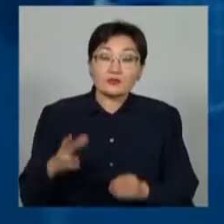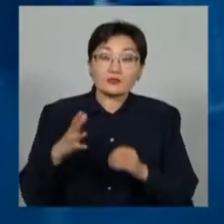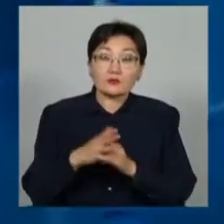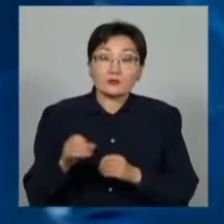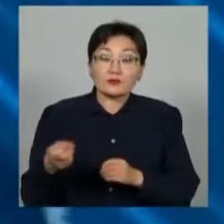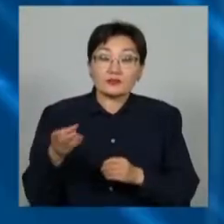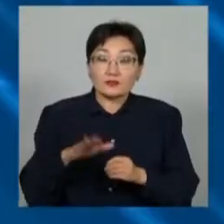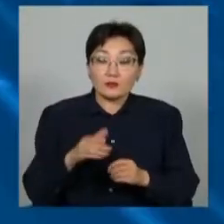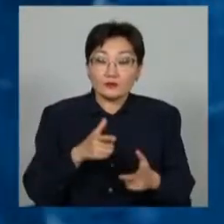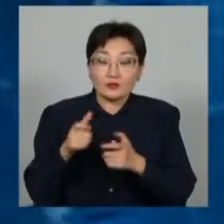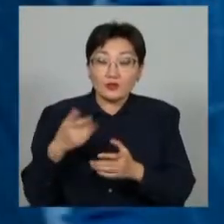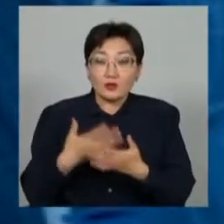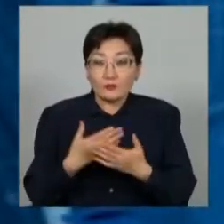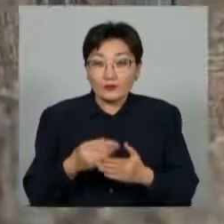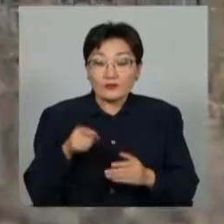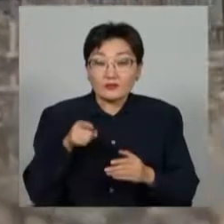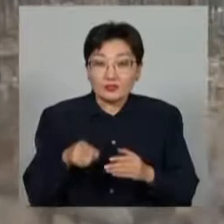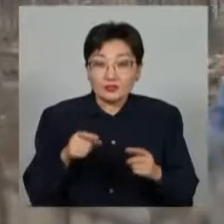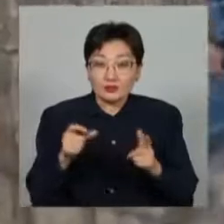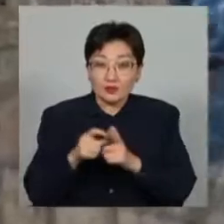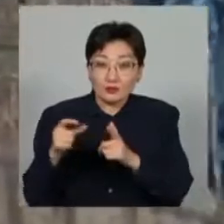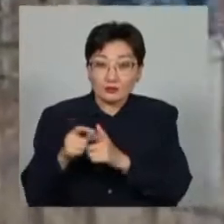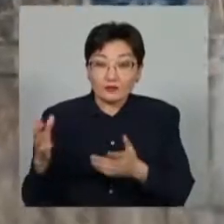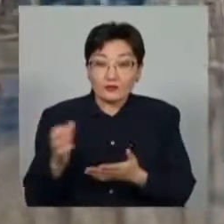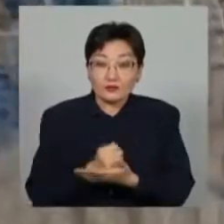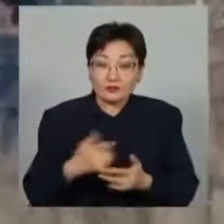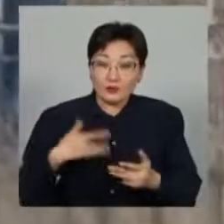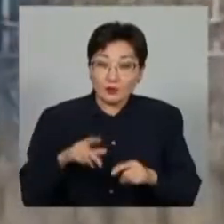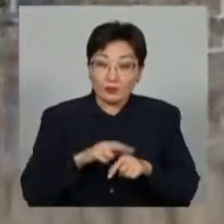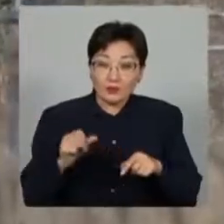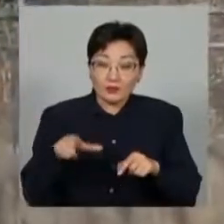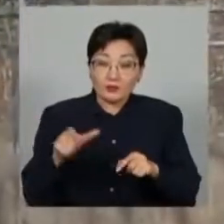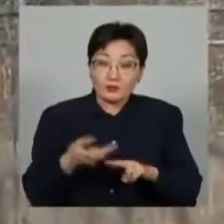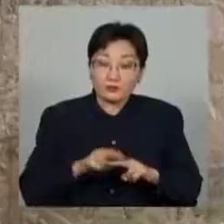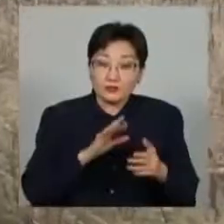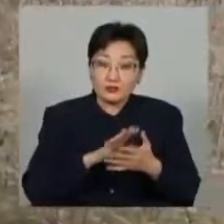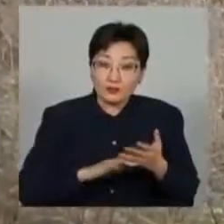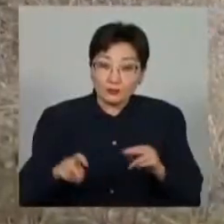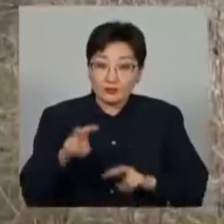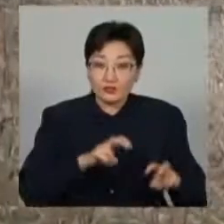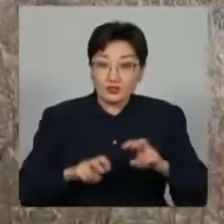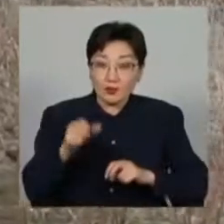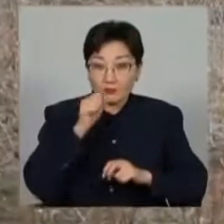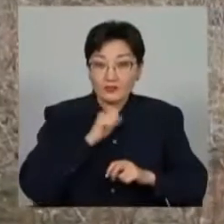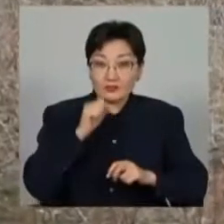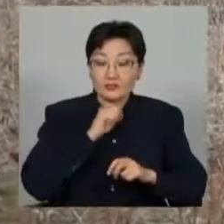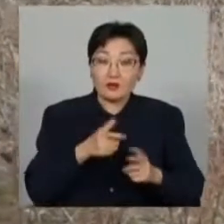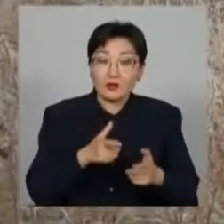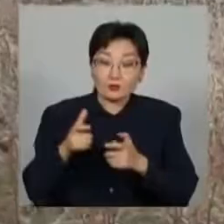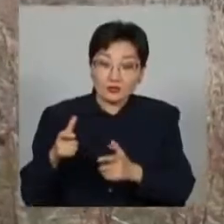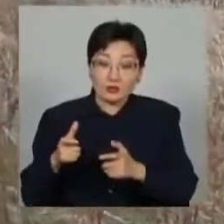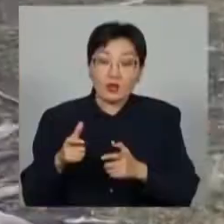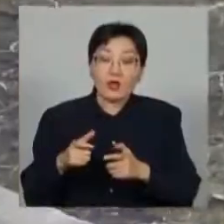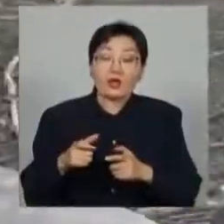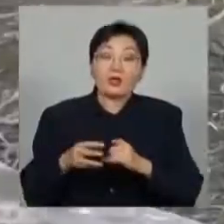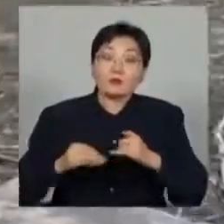15 единиц оружия и около 1000 патронов. Таков улов тарасских полицейских, которые продолжают поиски похищенного огнестрельного